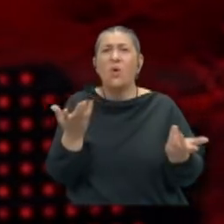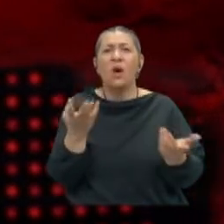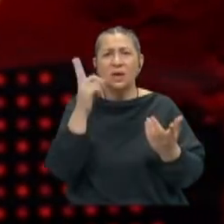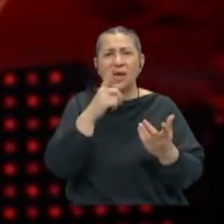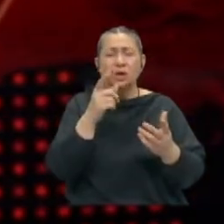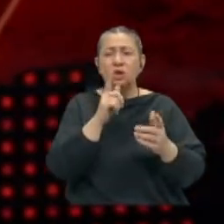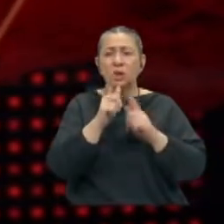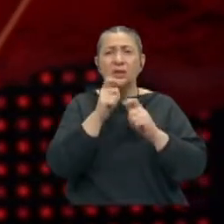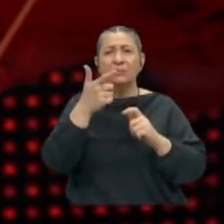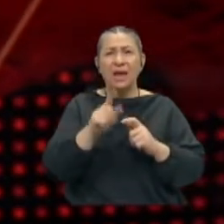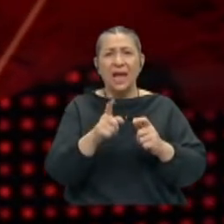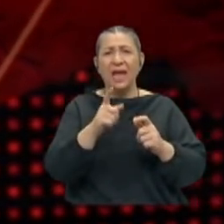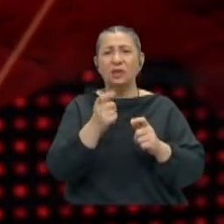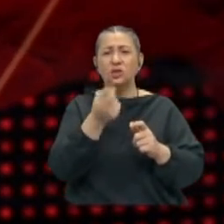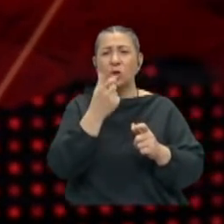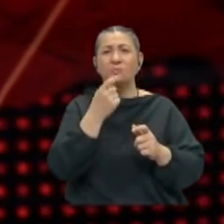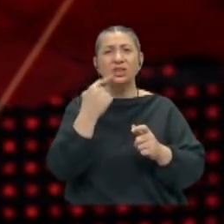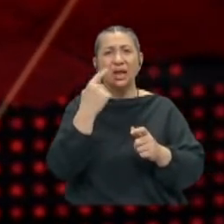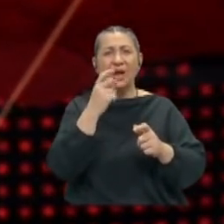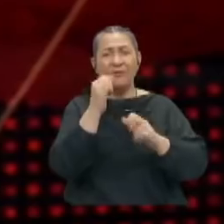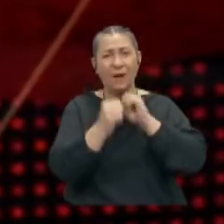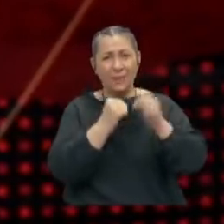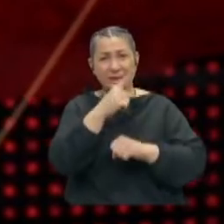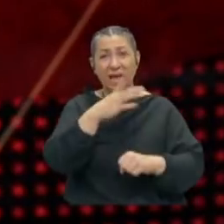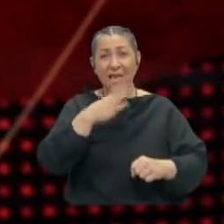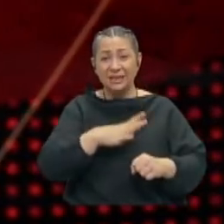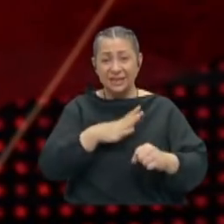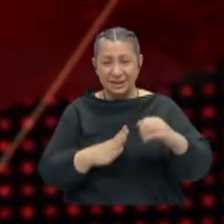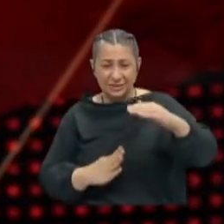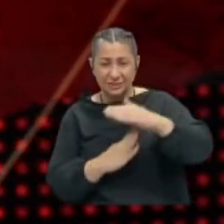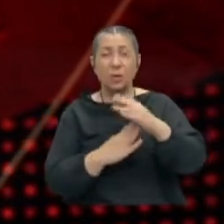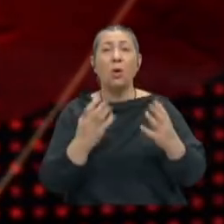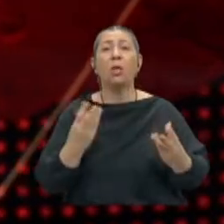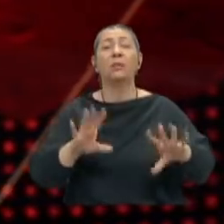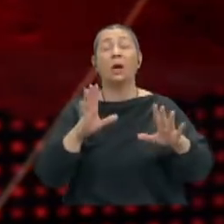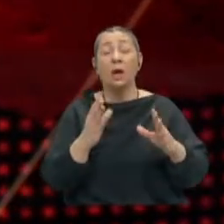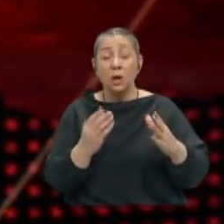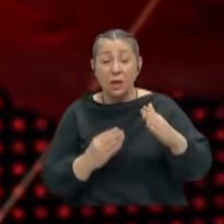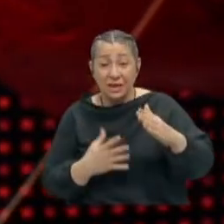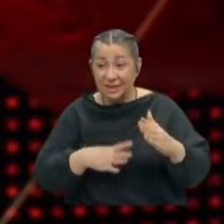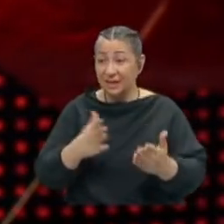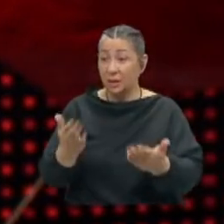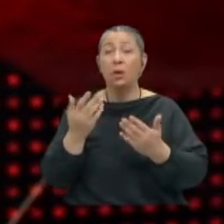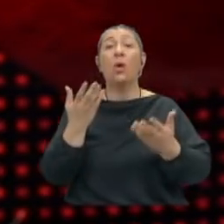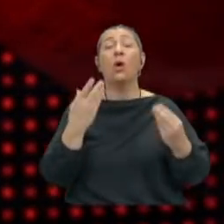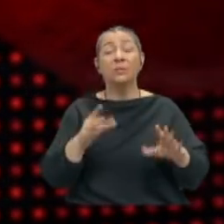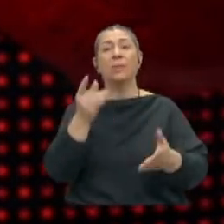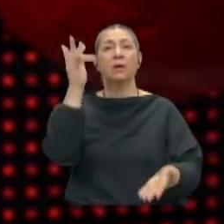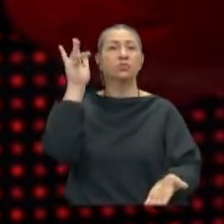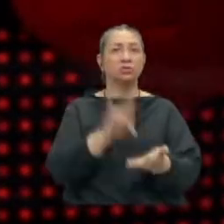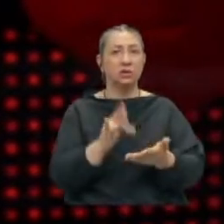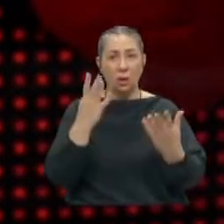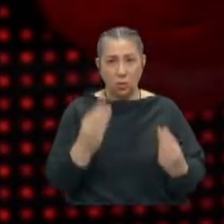sözleşmeli ekim yaptıkları Çorum Şeker Fabrikası'nın istediği kotaya ulaşamadı. Ulaşamayınca da para cezasıyla karşı